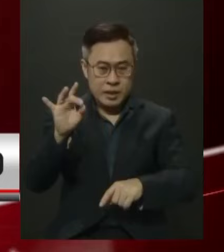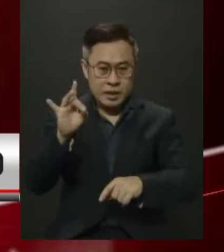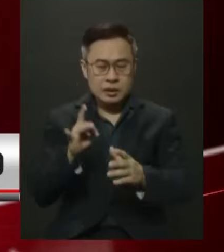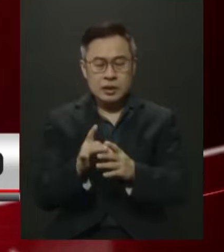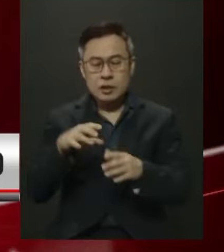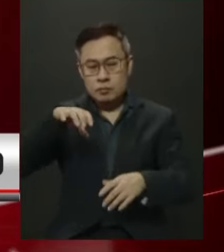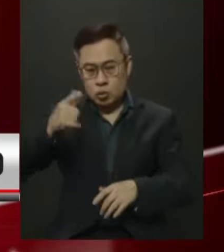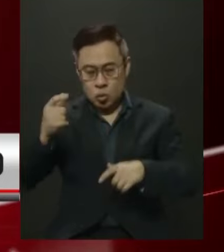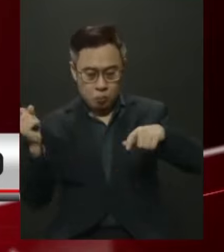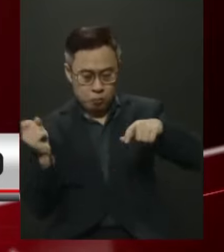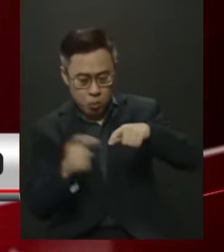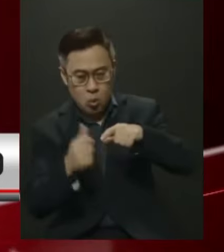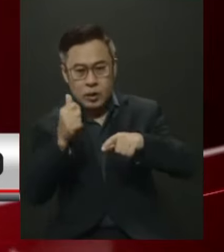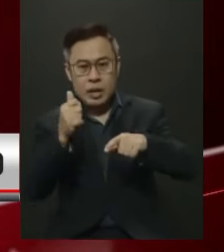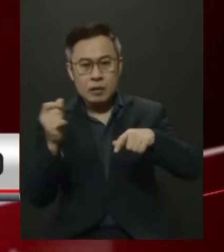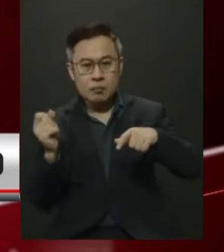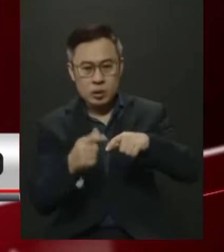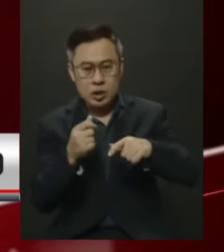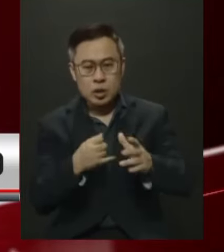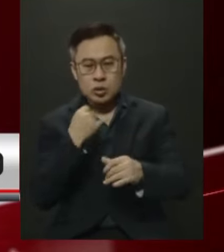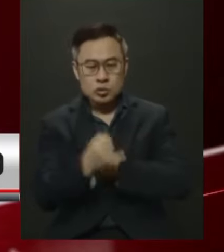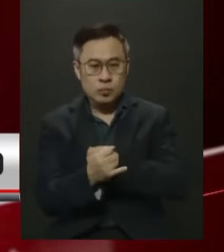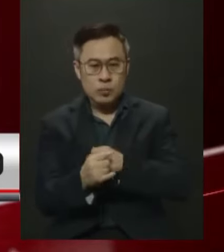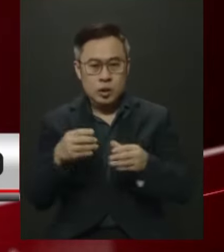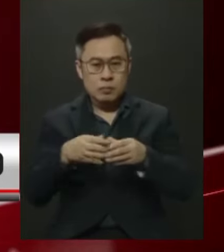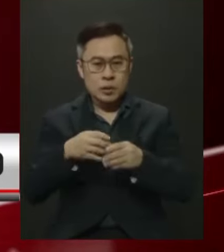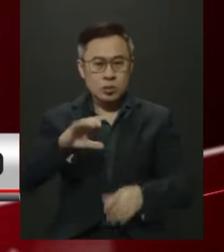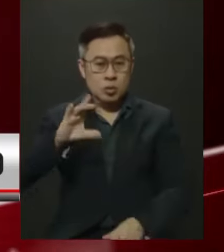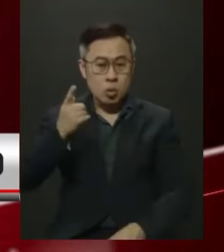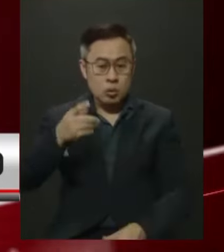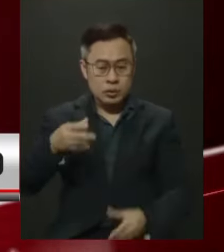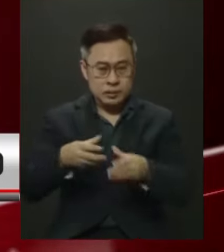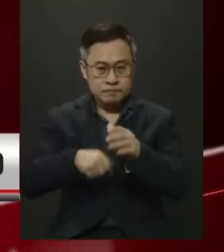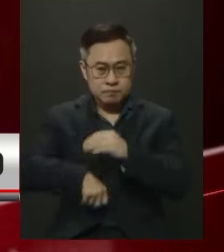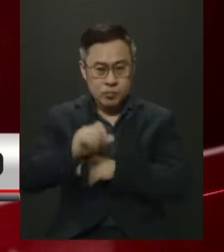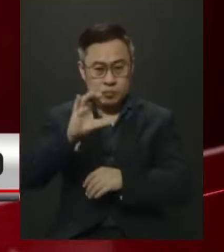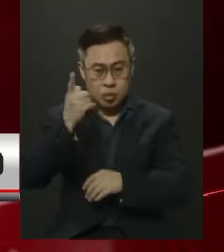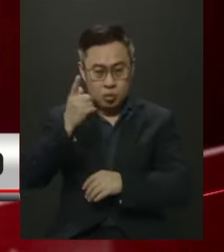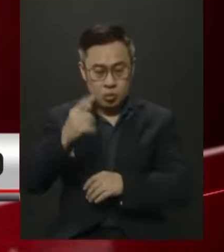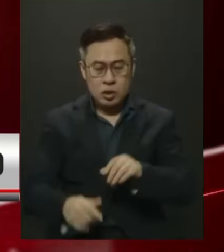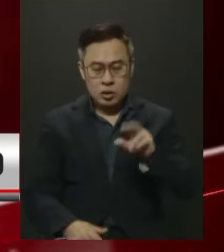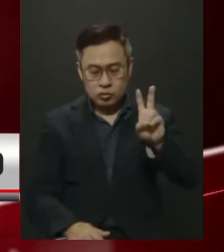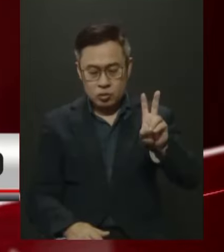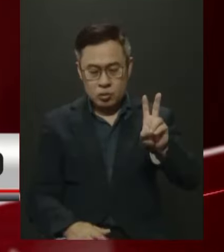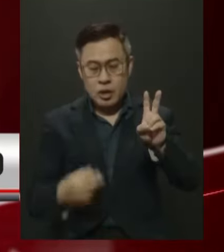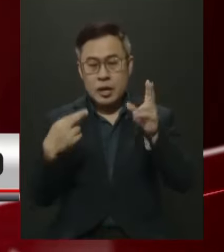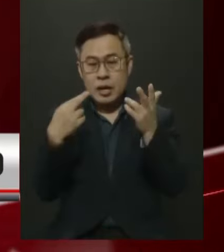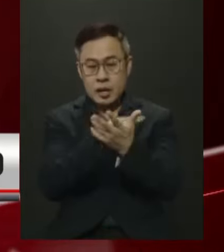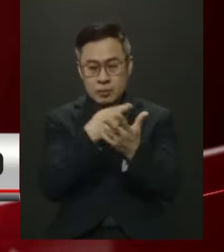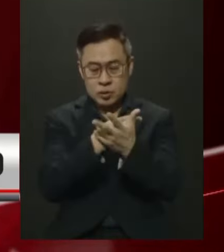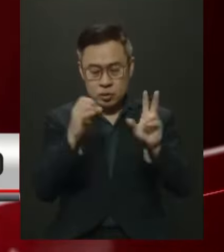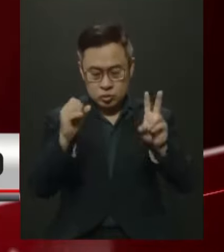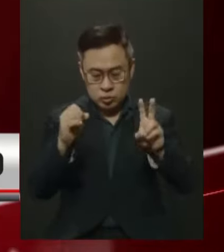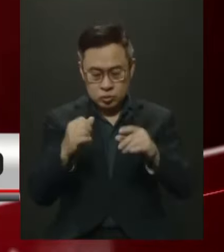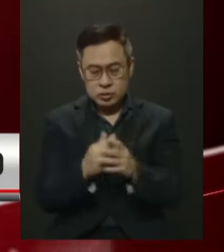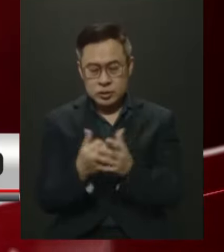รบักซัดไปครับทำให้จบเกมครับเมืองทองเปิดบ้านชนะราชบุรีไป2ประตูต่อ0ก็เก็บเพิ่มเป็น